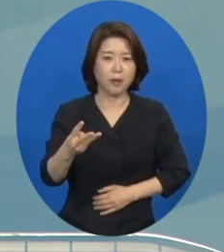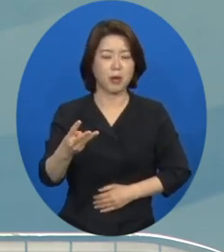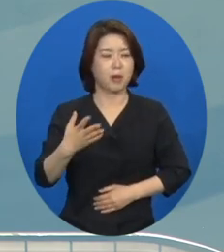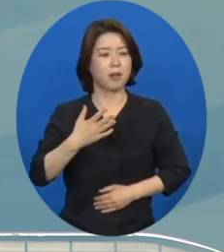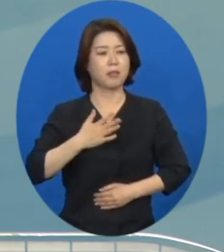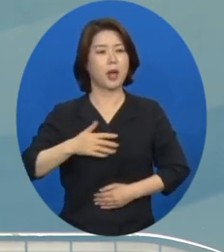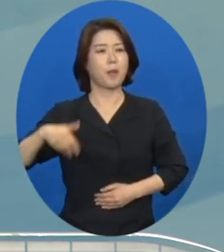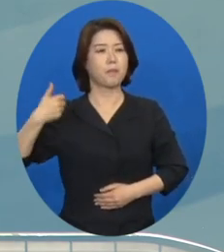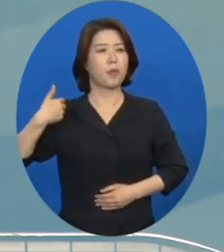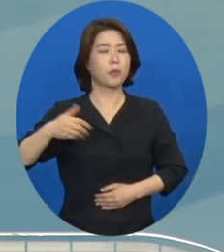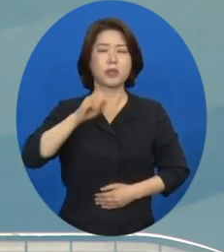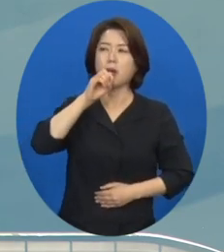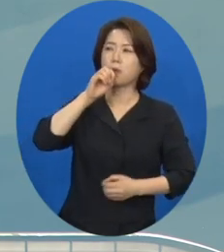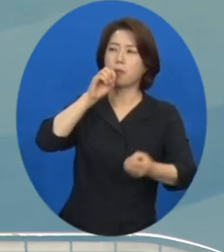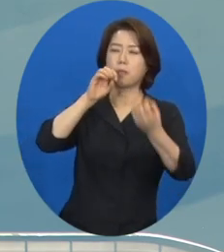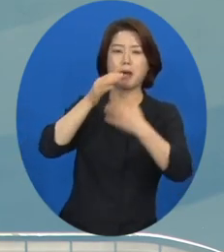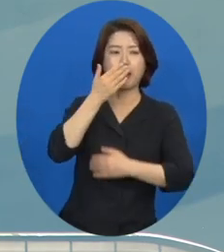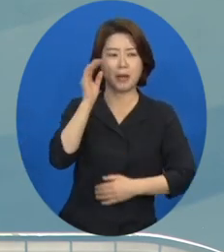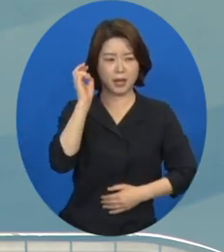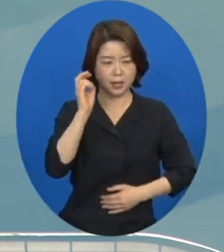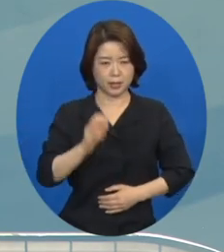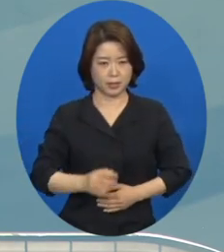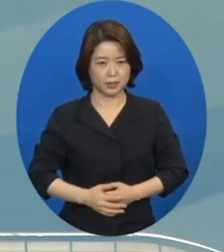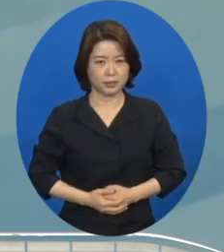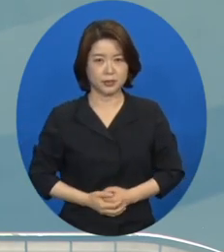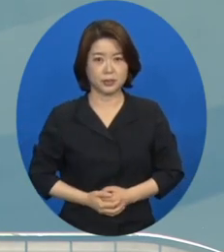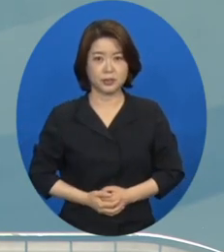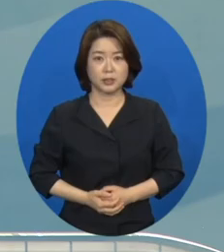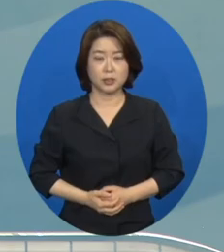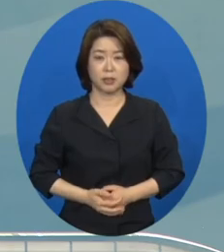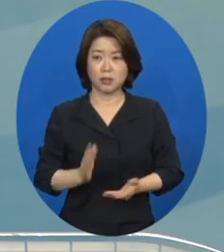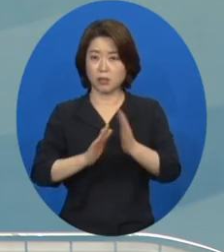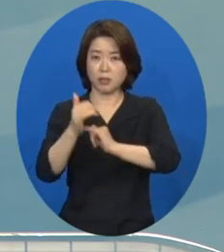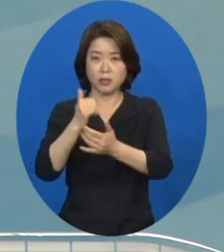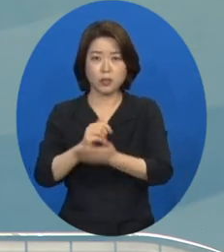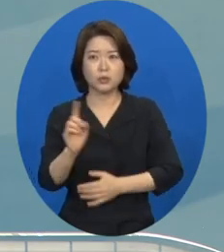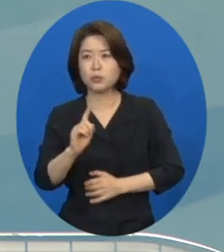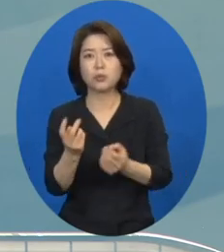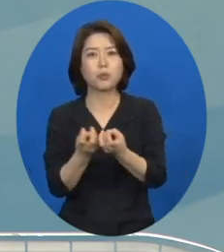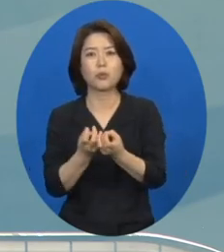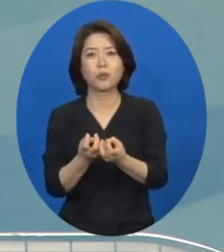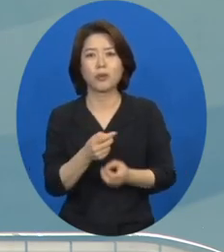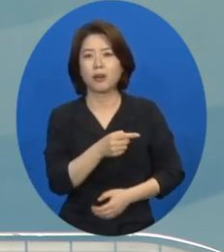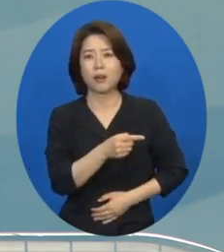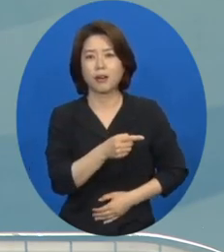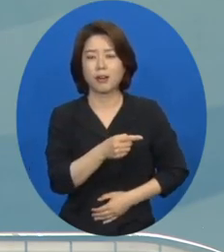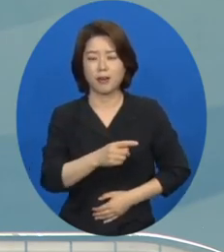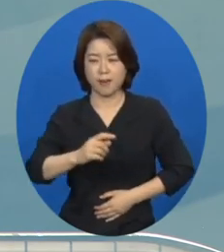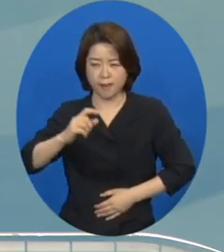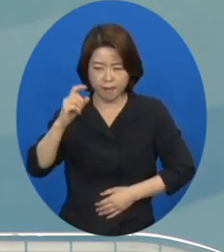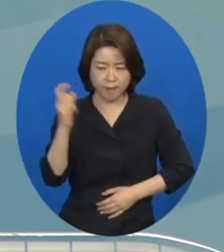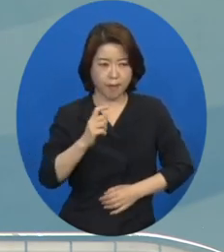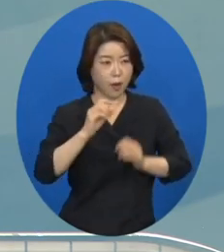나를 모른다고 할 것이다. 아, 예수님께서 어떻게 이렇게 단호하게 말씀하시죠?